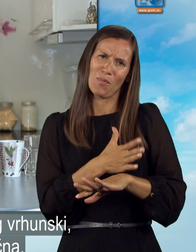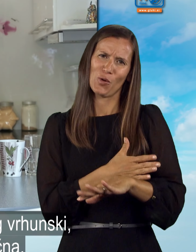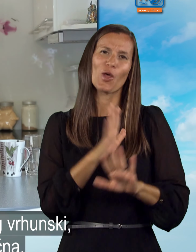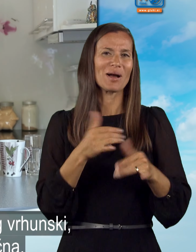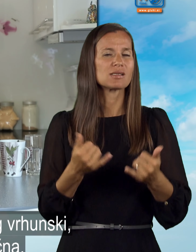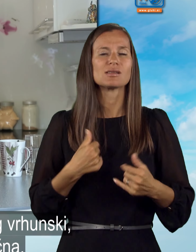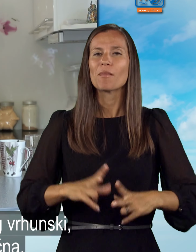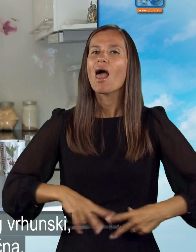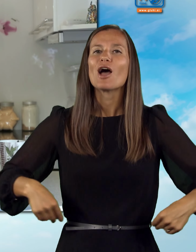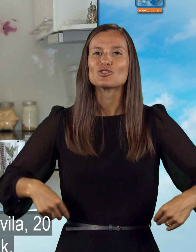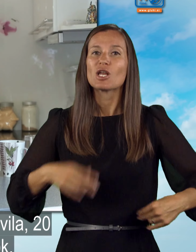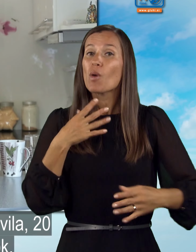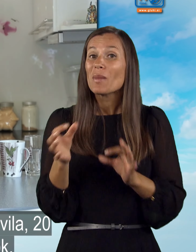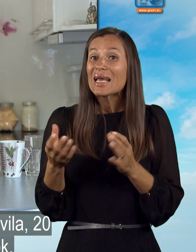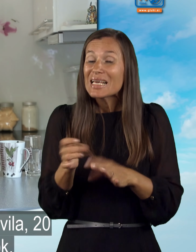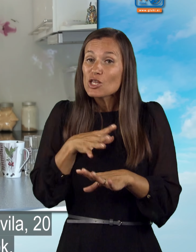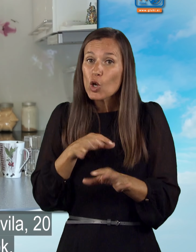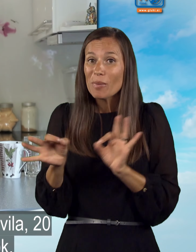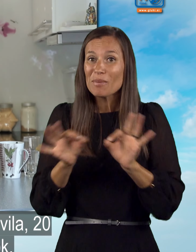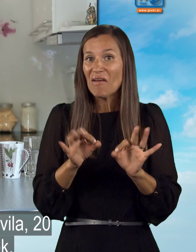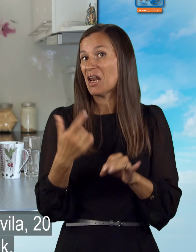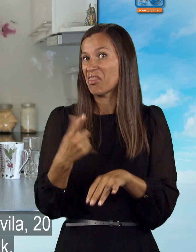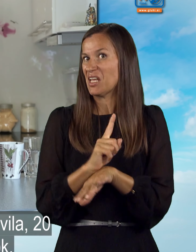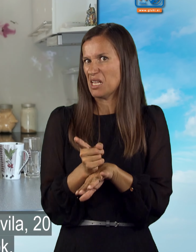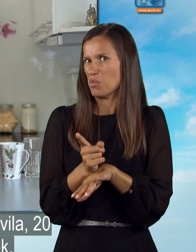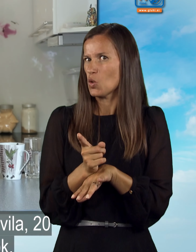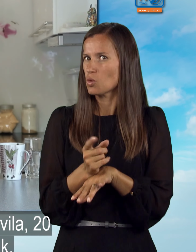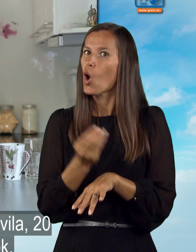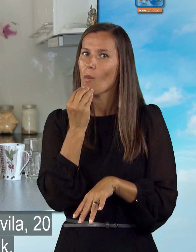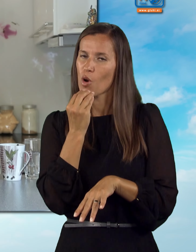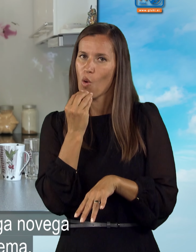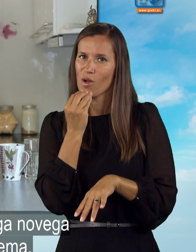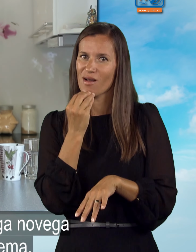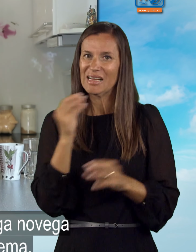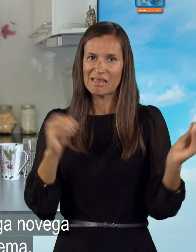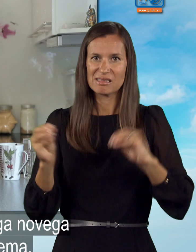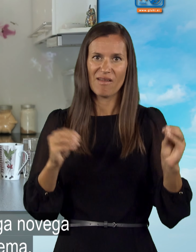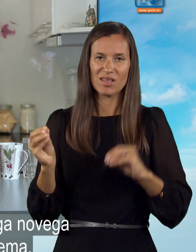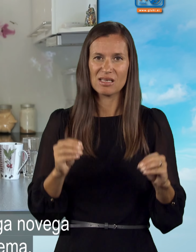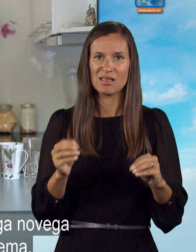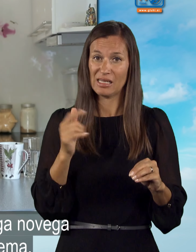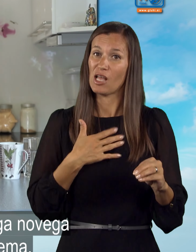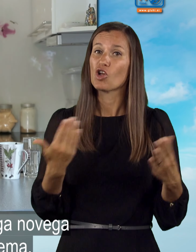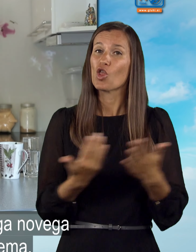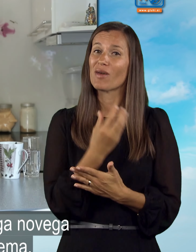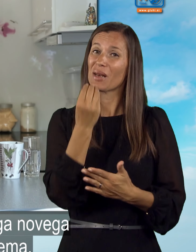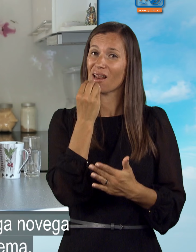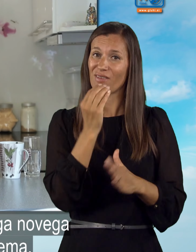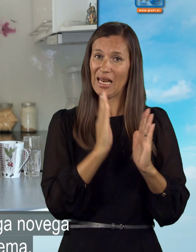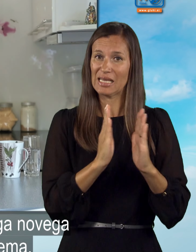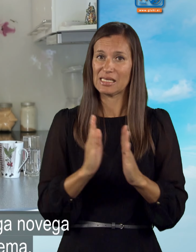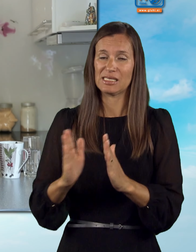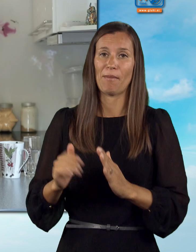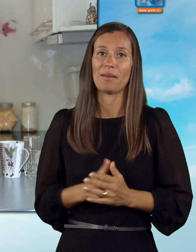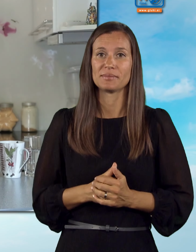naporno, ampak zdajle sem lačna. Tako da bom hitro pripravila, 20 minut traja, en obrok, sestavine bojo pa iz našega novega